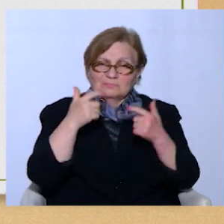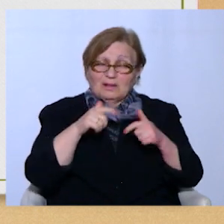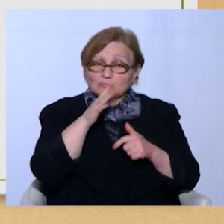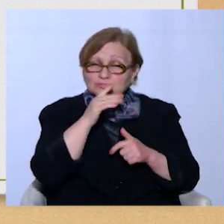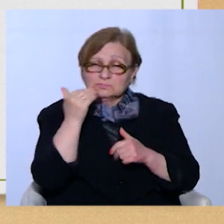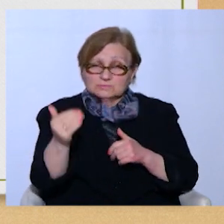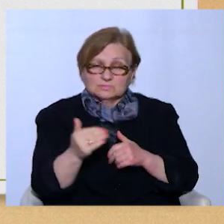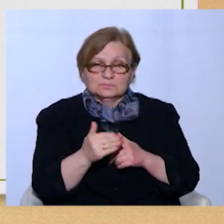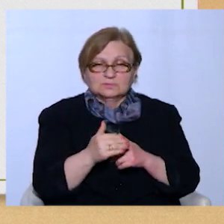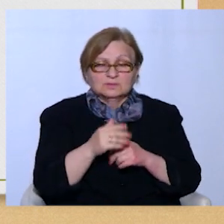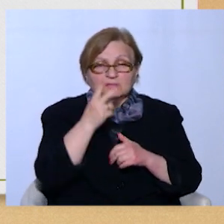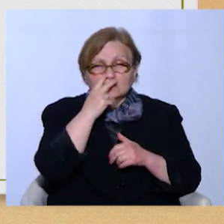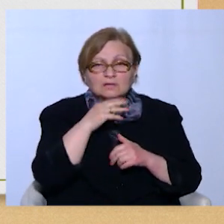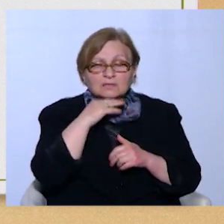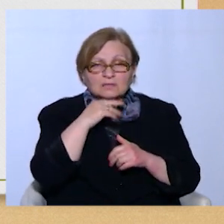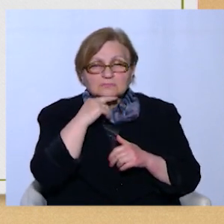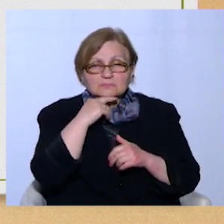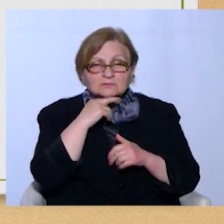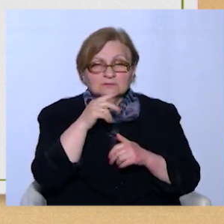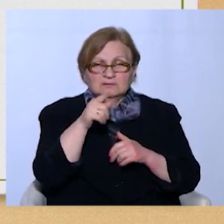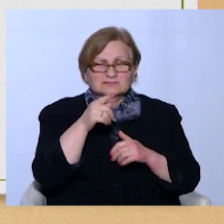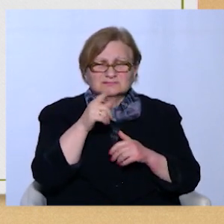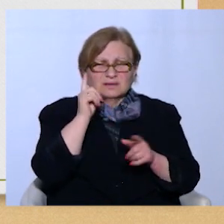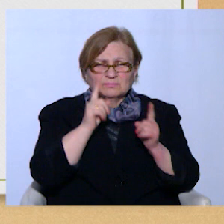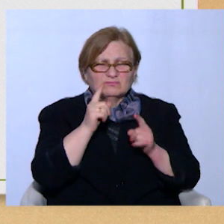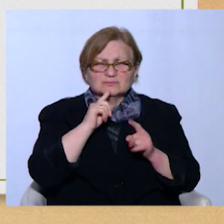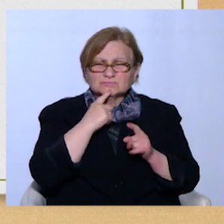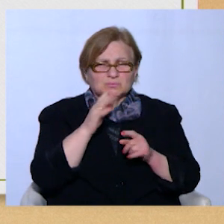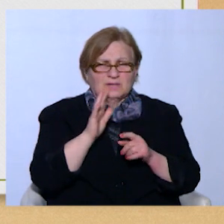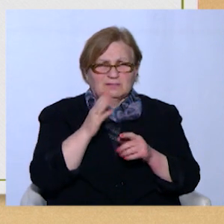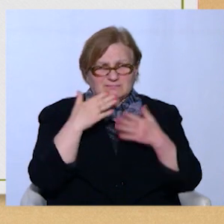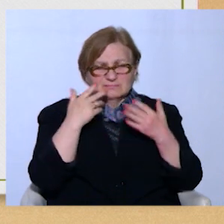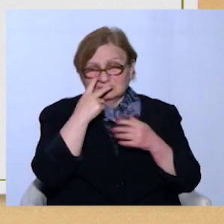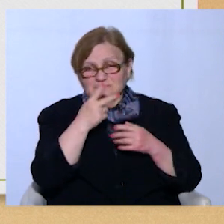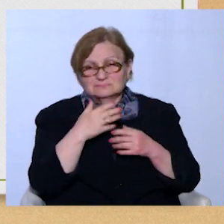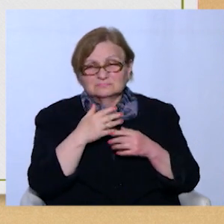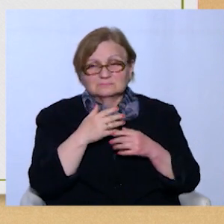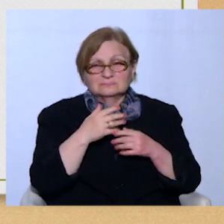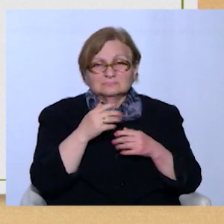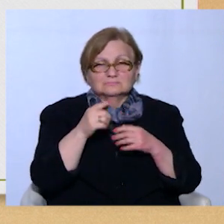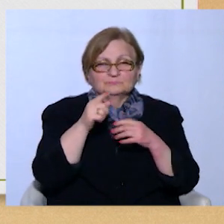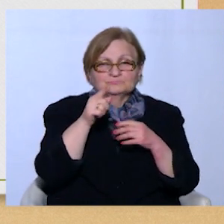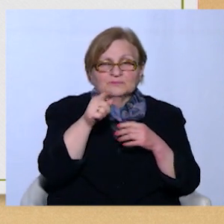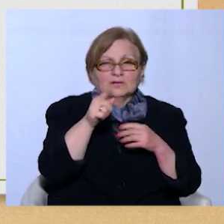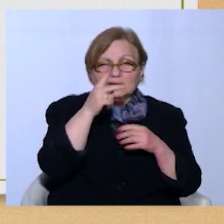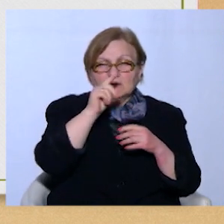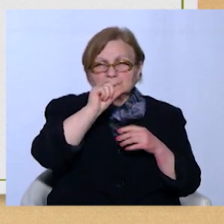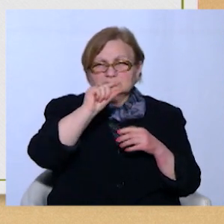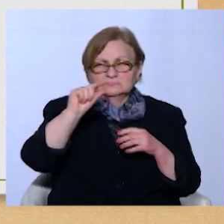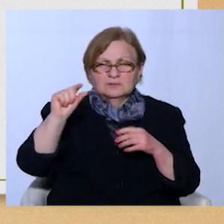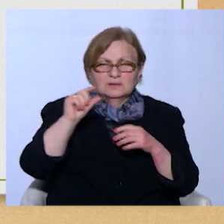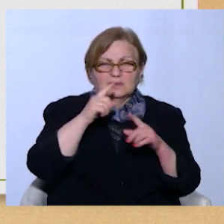რომ სინამდვილეში ეს არც ისე რთული ამოცანა იყო. f(x)-ი უდრის ax² + bx